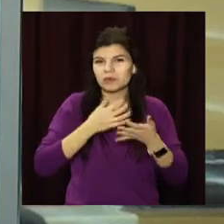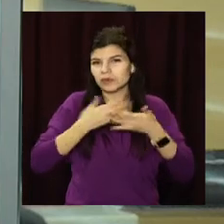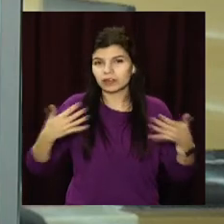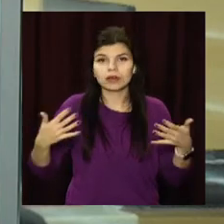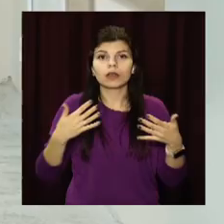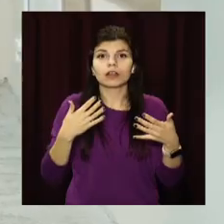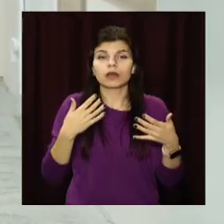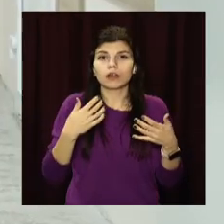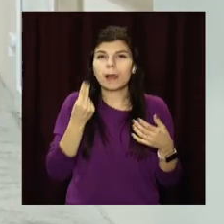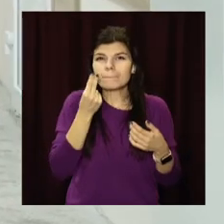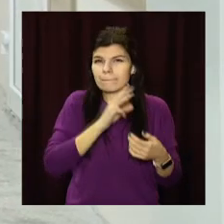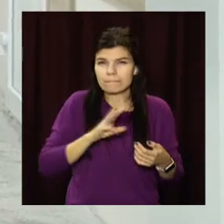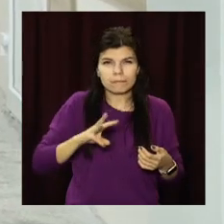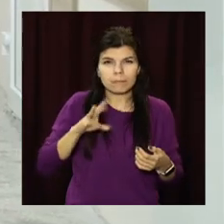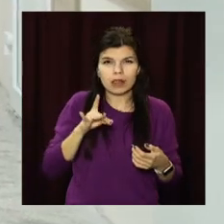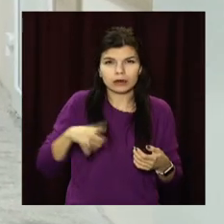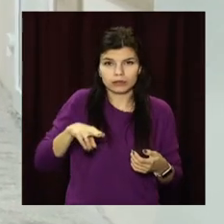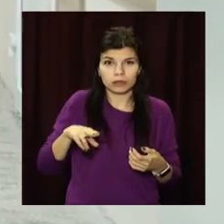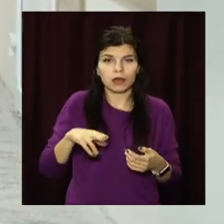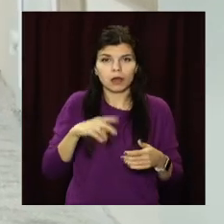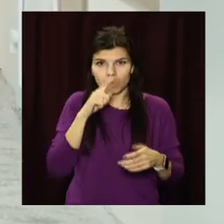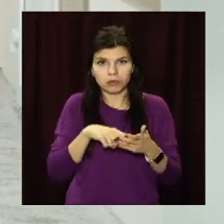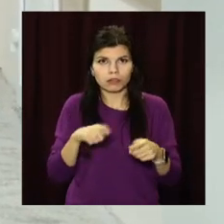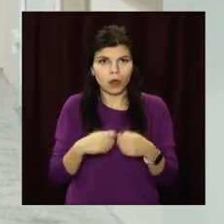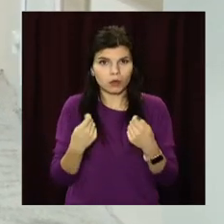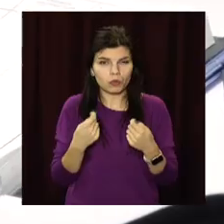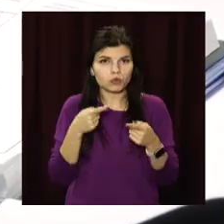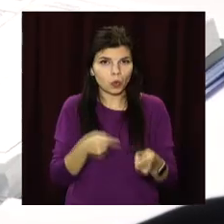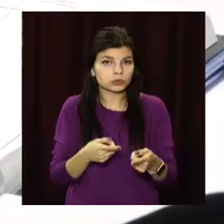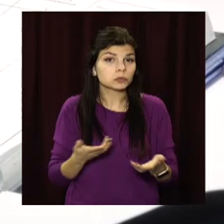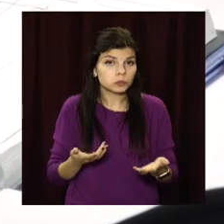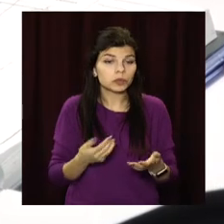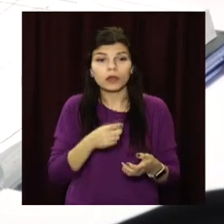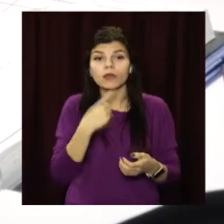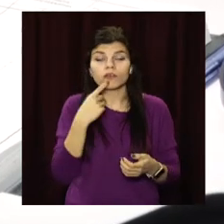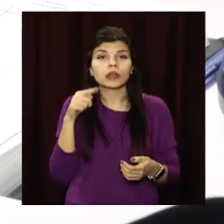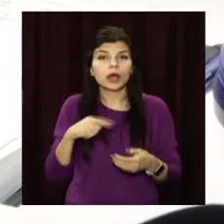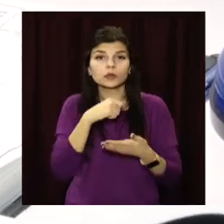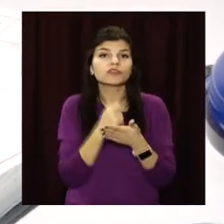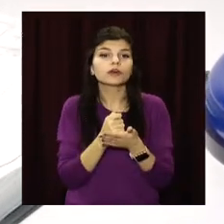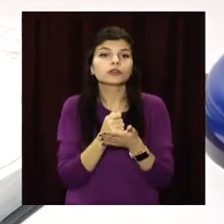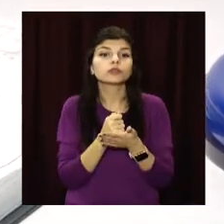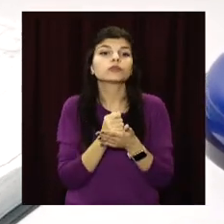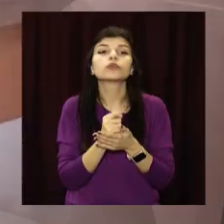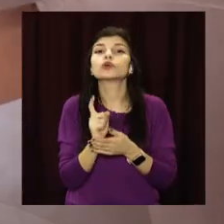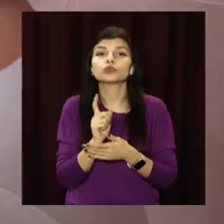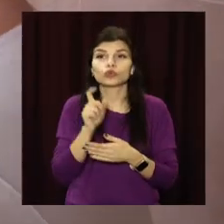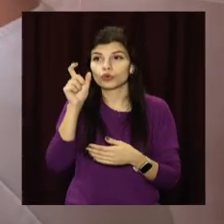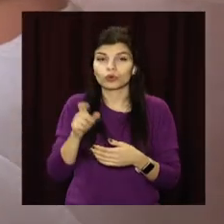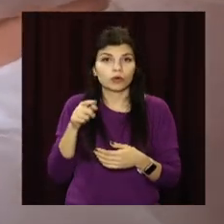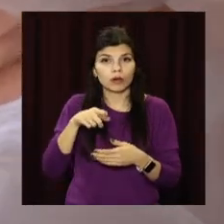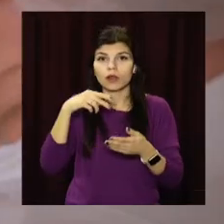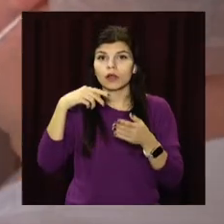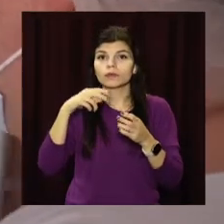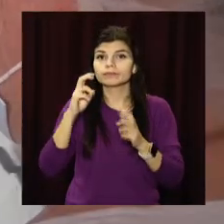під загрозою зриву. У цьому державне підприємство медзакупок звинувачує Міністерство охорони здоров'я. Зокрема, там стверджують, що підприємство не